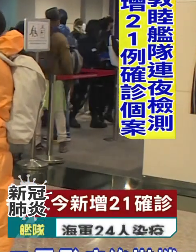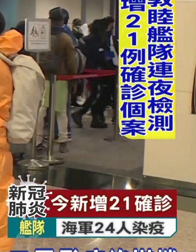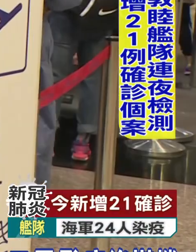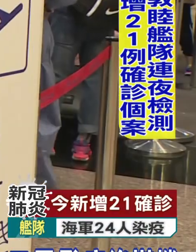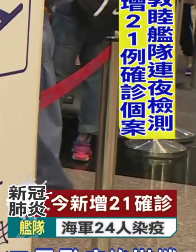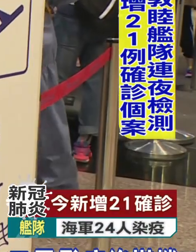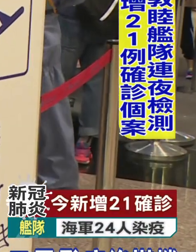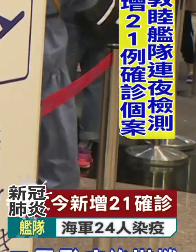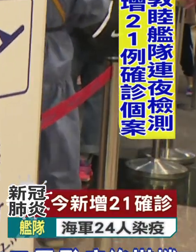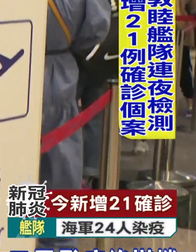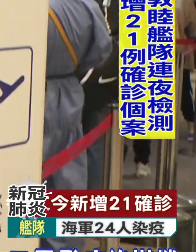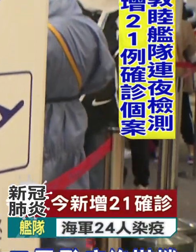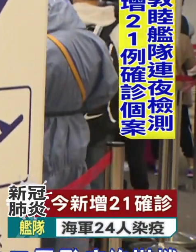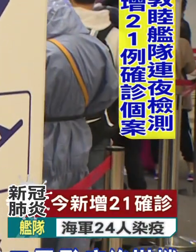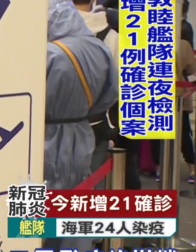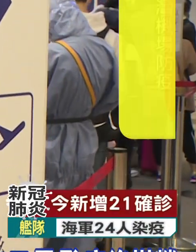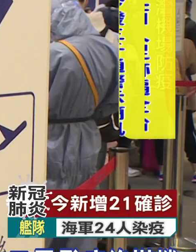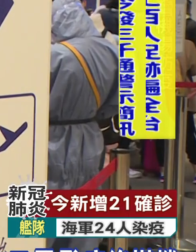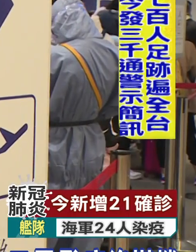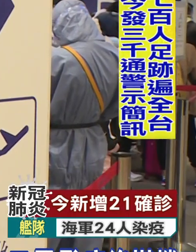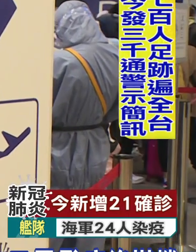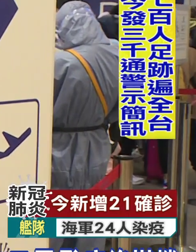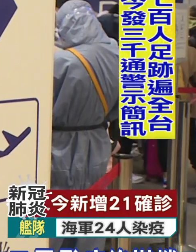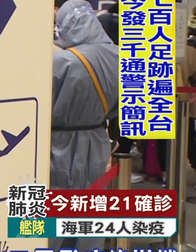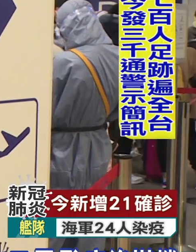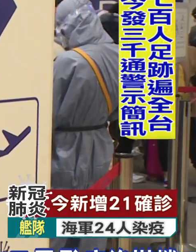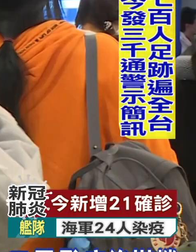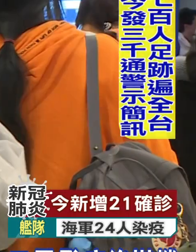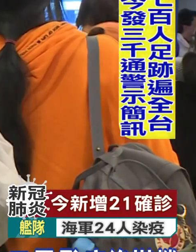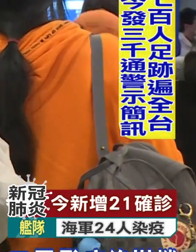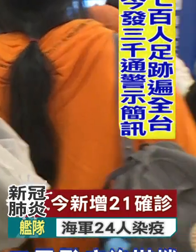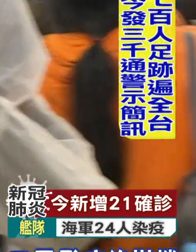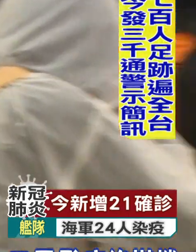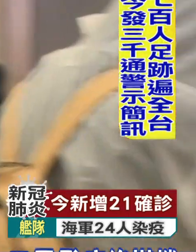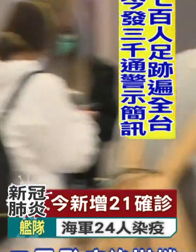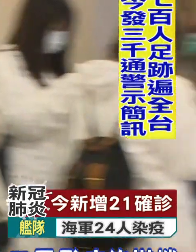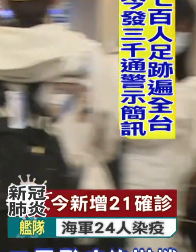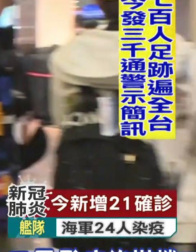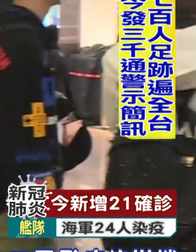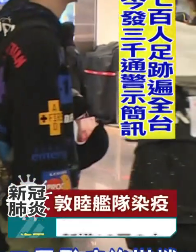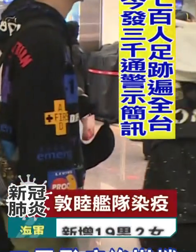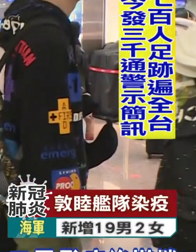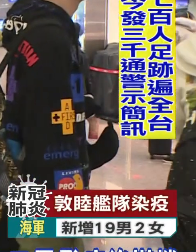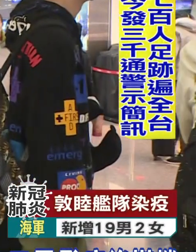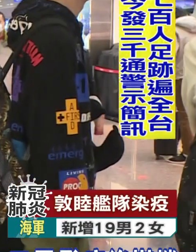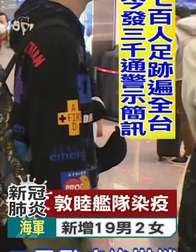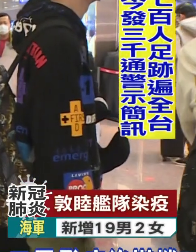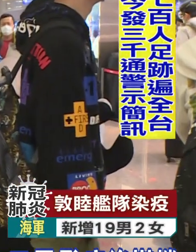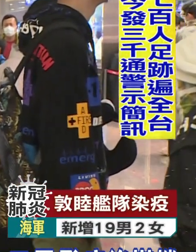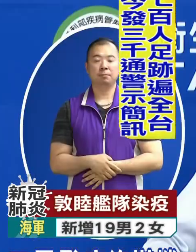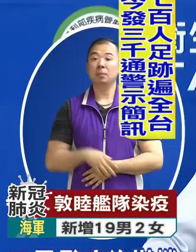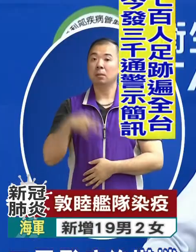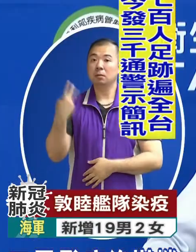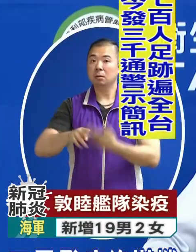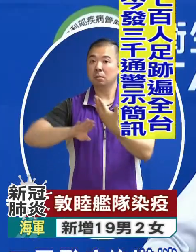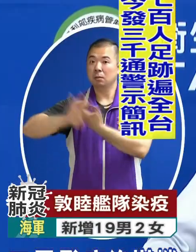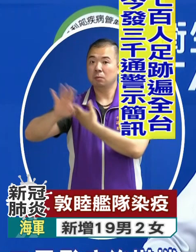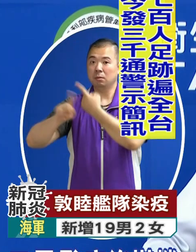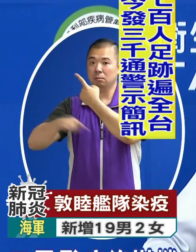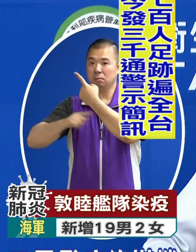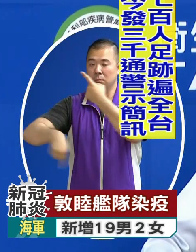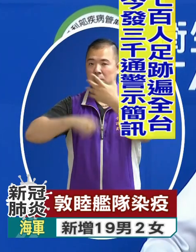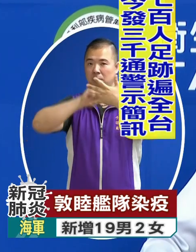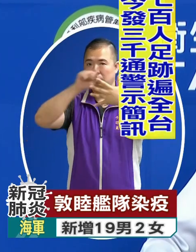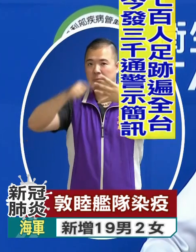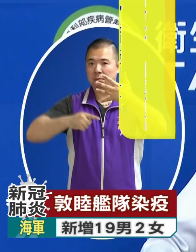近台湾，每人口罩、手套戴紧紧。尽管禁欲境外移入，确诊病例减少，19号还是新增一例。